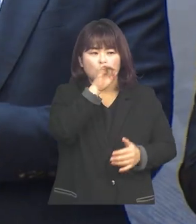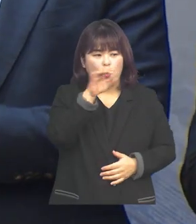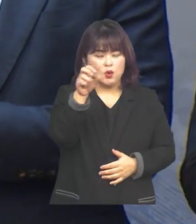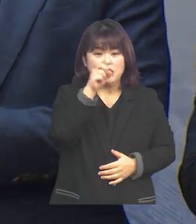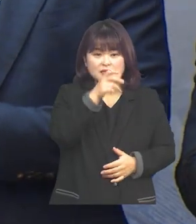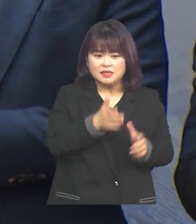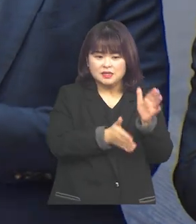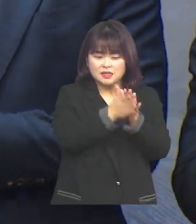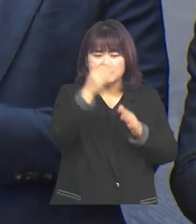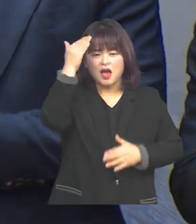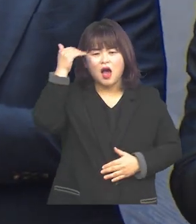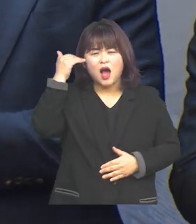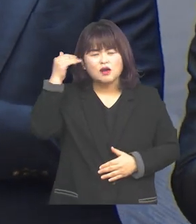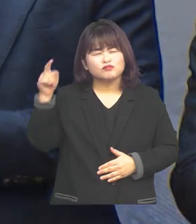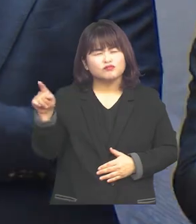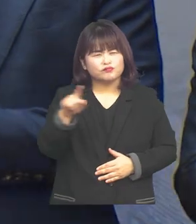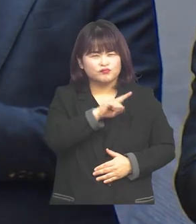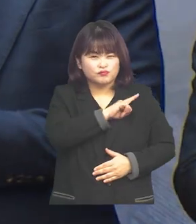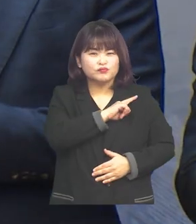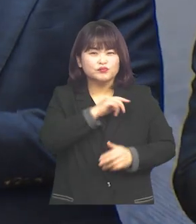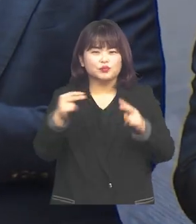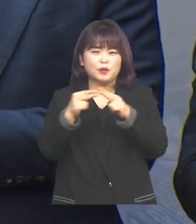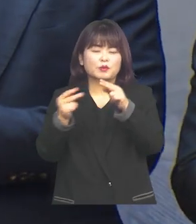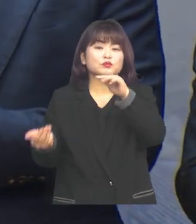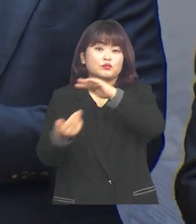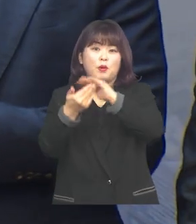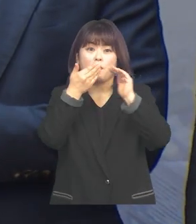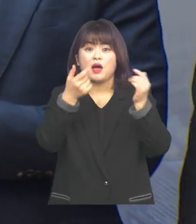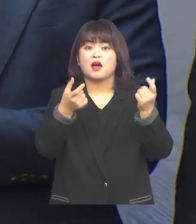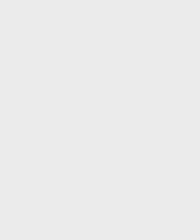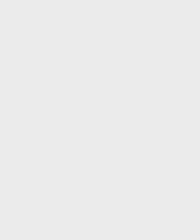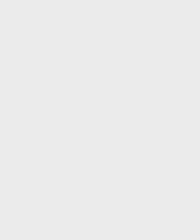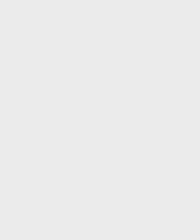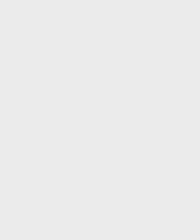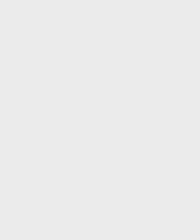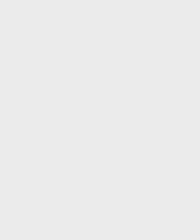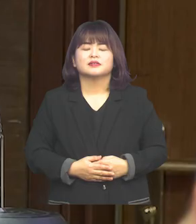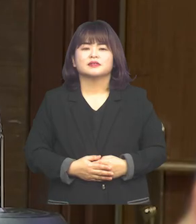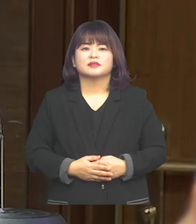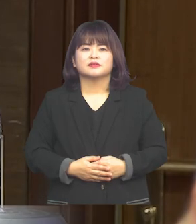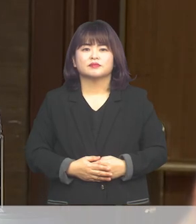용인이 대한민국 반도체 산업의 최고 중심지가 될 전망입니다.